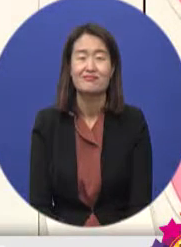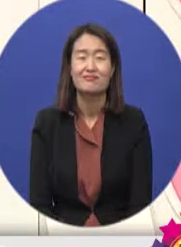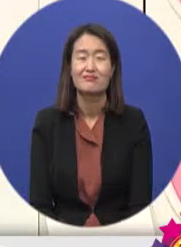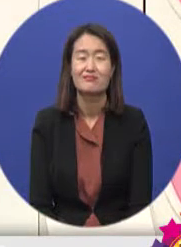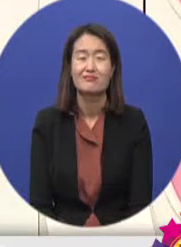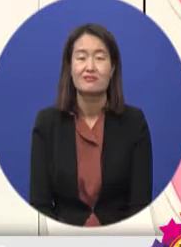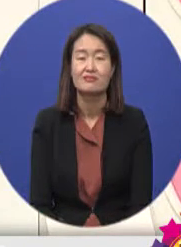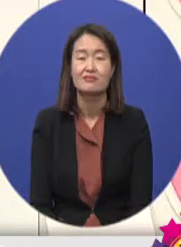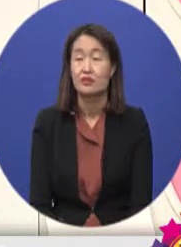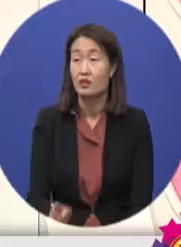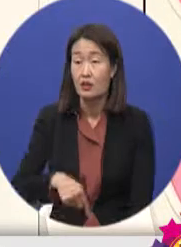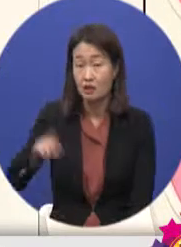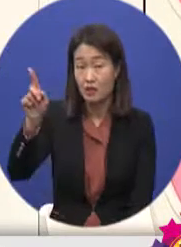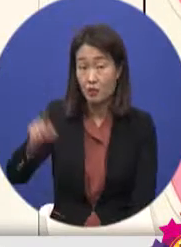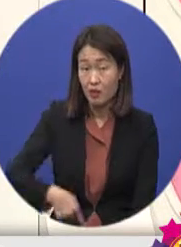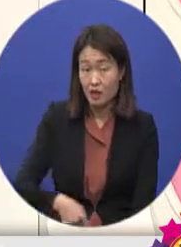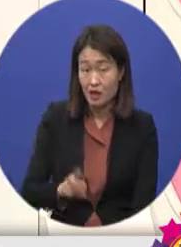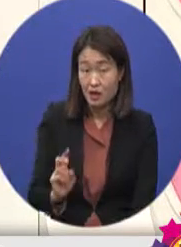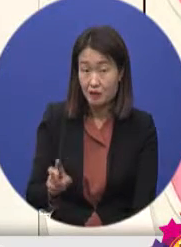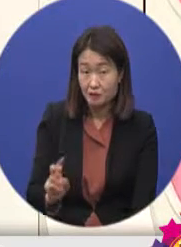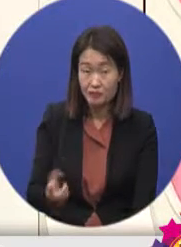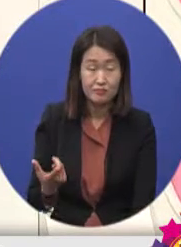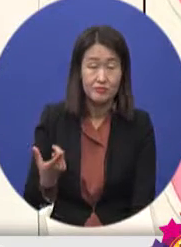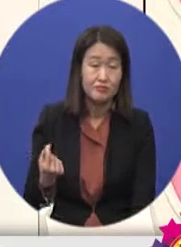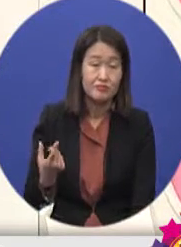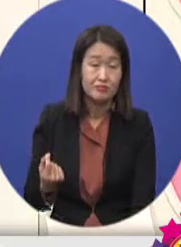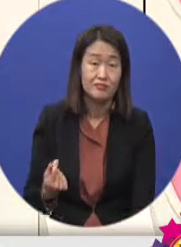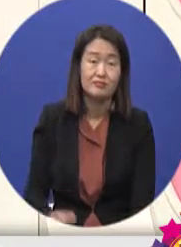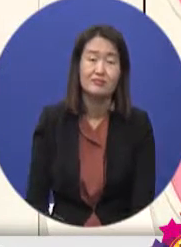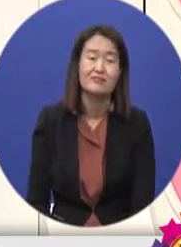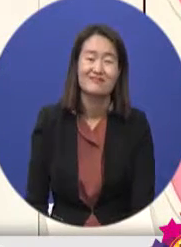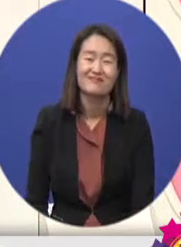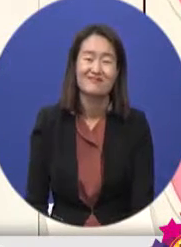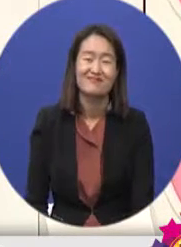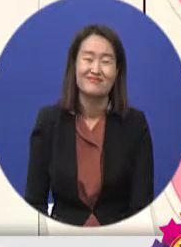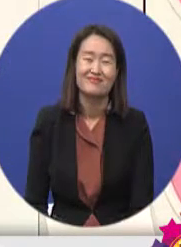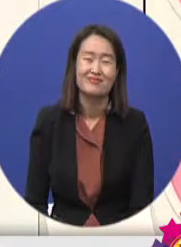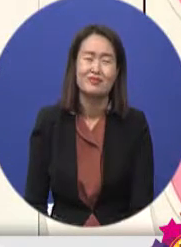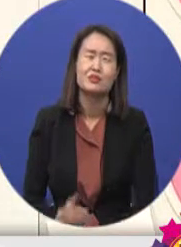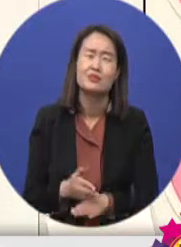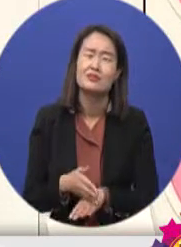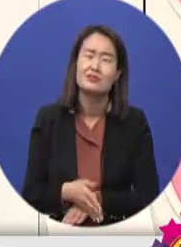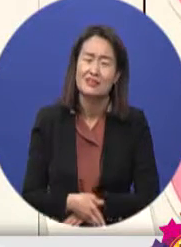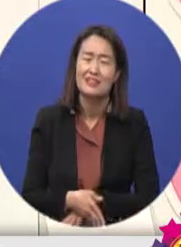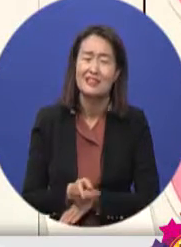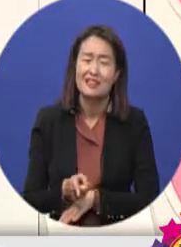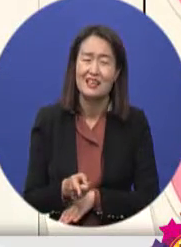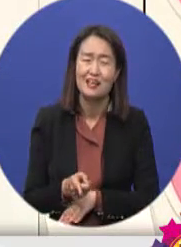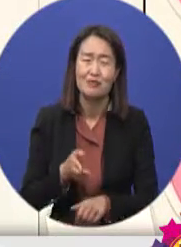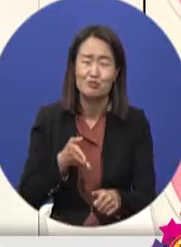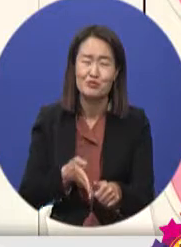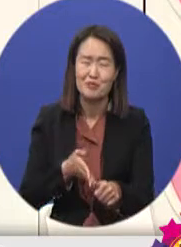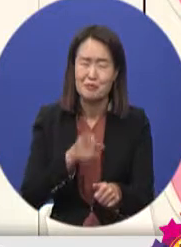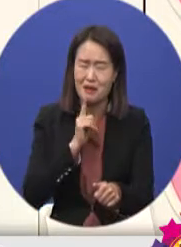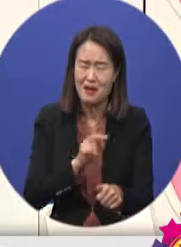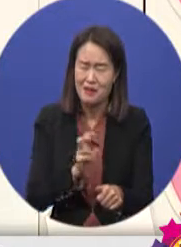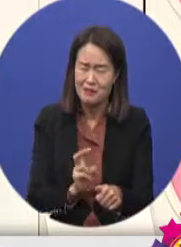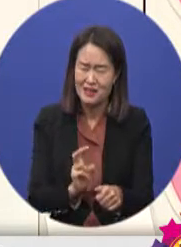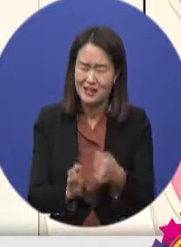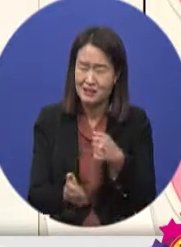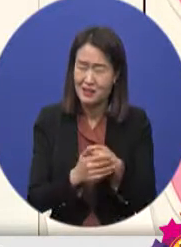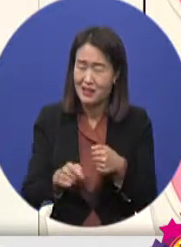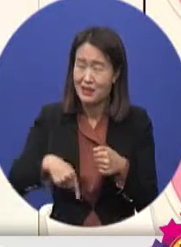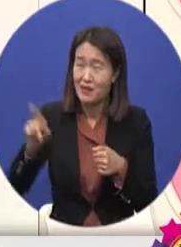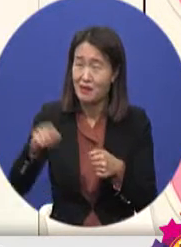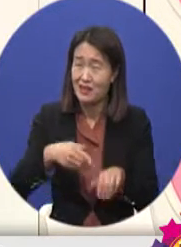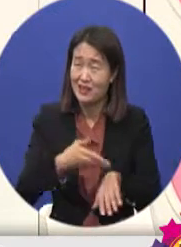예. 어디 다녀오신 거예요? 예, 예. 아, 방금 왔습니다. 아, 좀 늦게 예. 출연을 해달라 이런 부탁을 하셔서